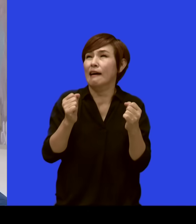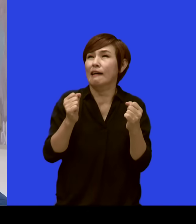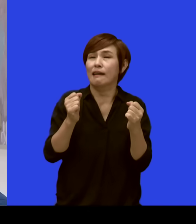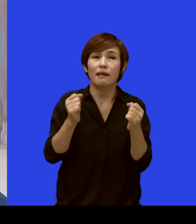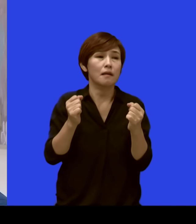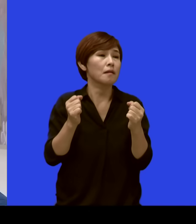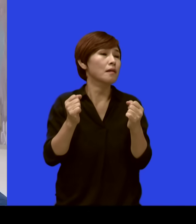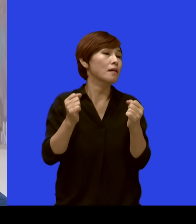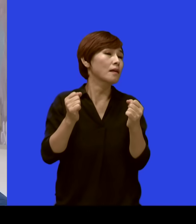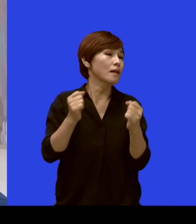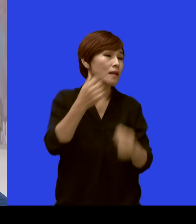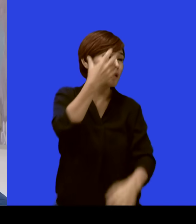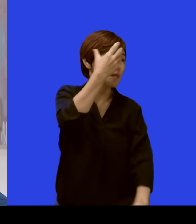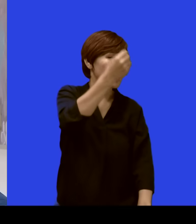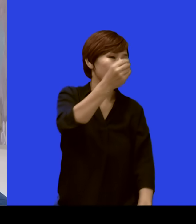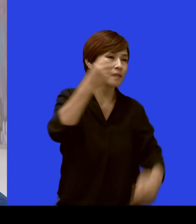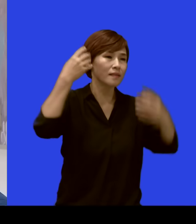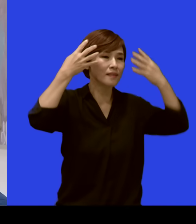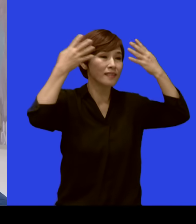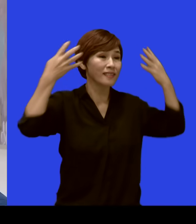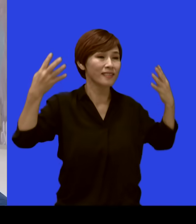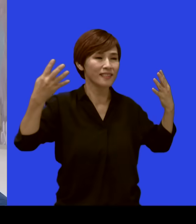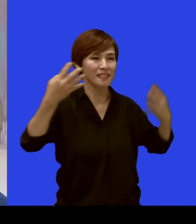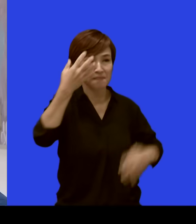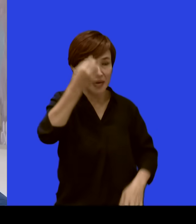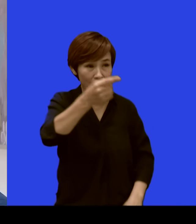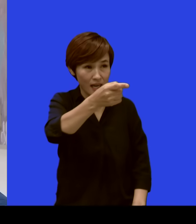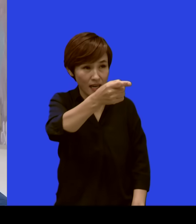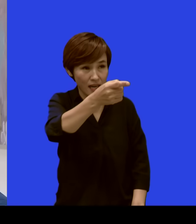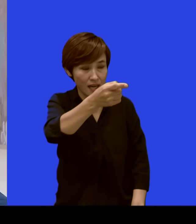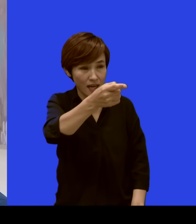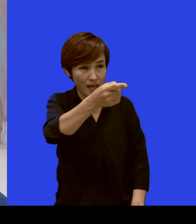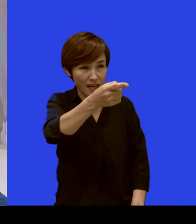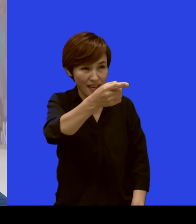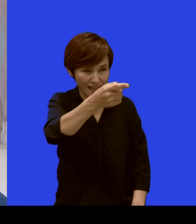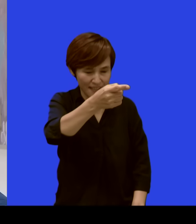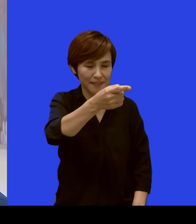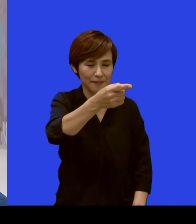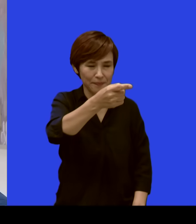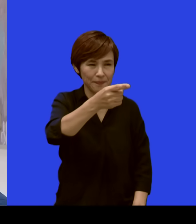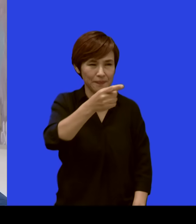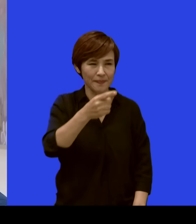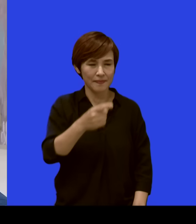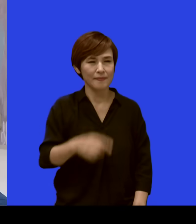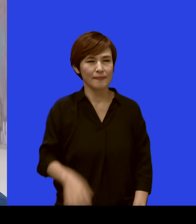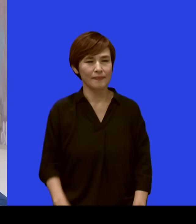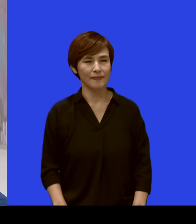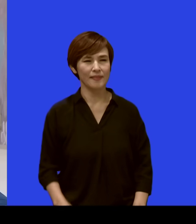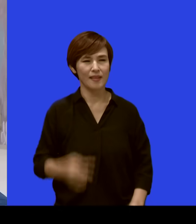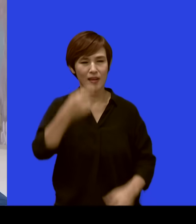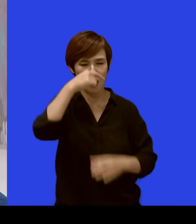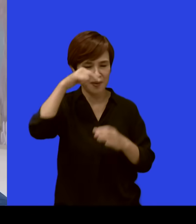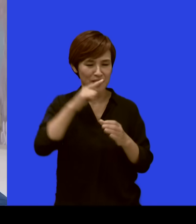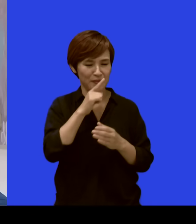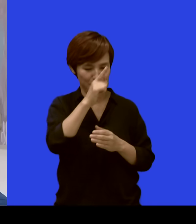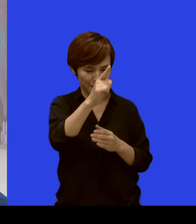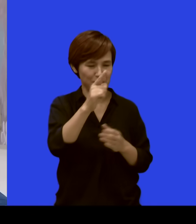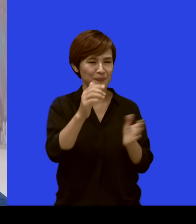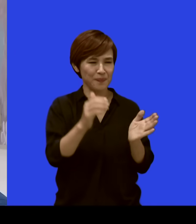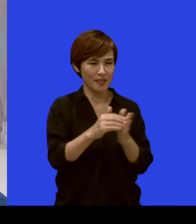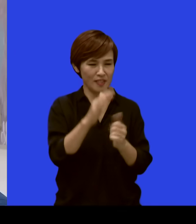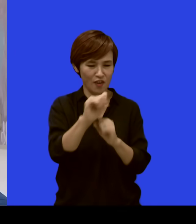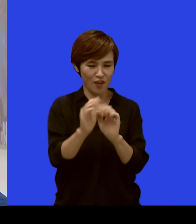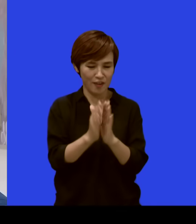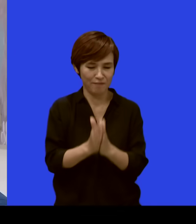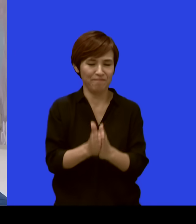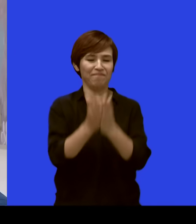저 밖에 저기에 스타벅스가 탁 불이 켜더라고요. 제가 이제 거기에 이제 막 달려 들어가서 이제 커피를 한 잔 시키고